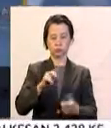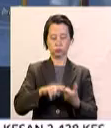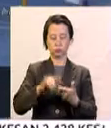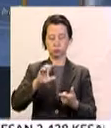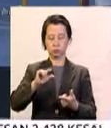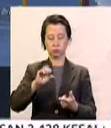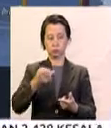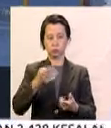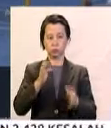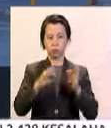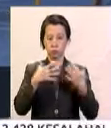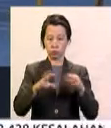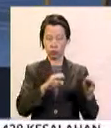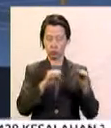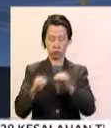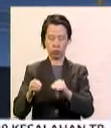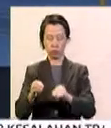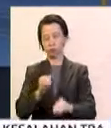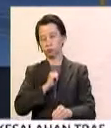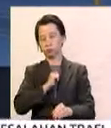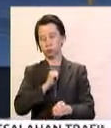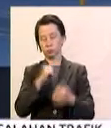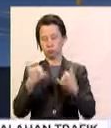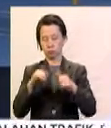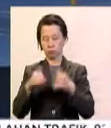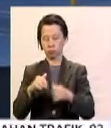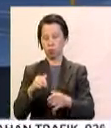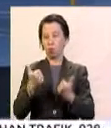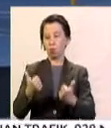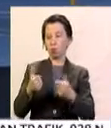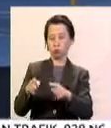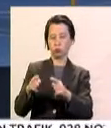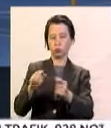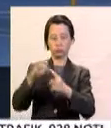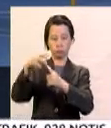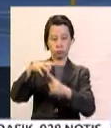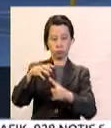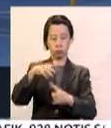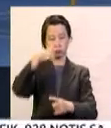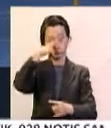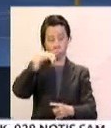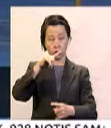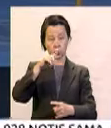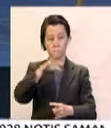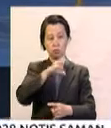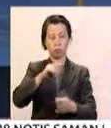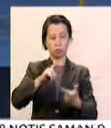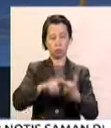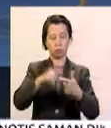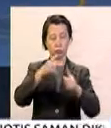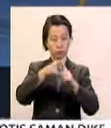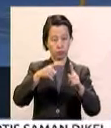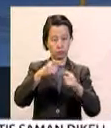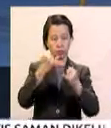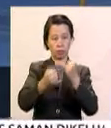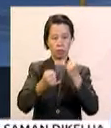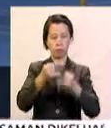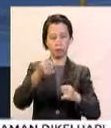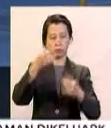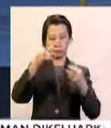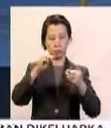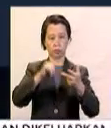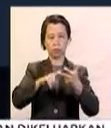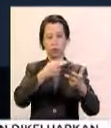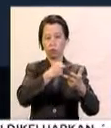Ying. Meski sudah bergerak sendiri, bergu campuran ini masih berbisa dengan menjuarai Thailand Masters dan markas paruh akhir Malaysia Masters dan